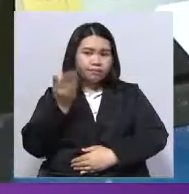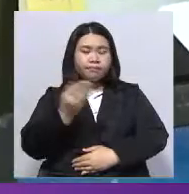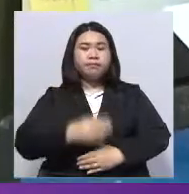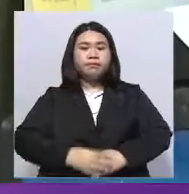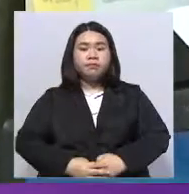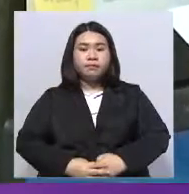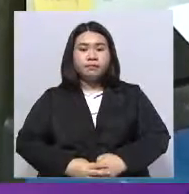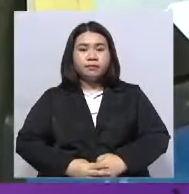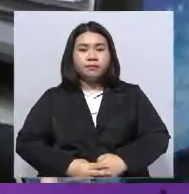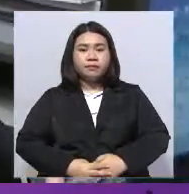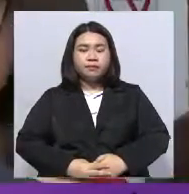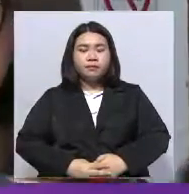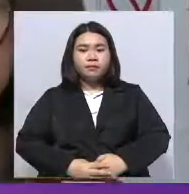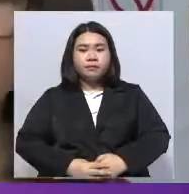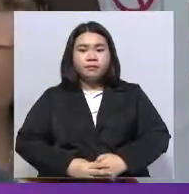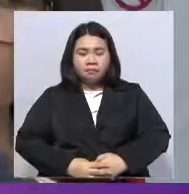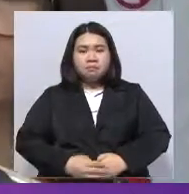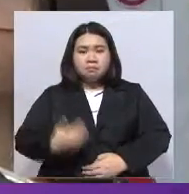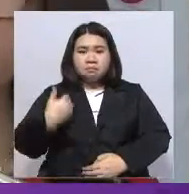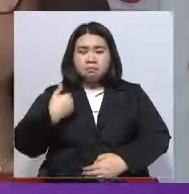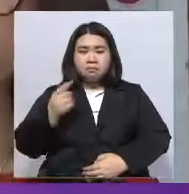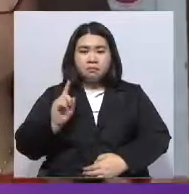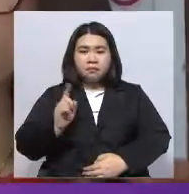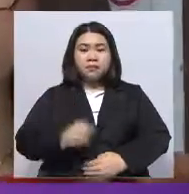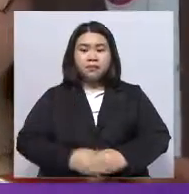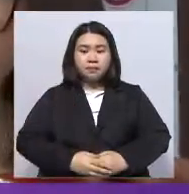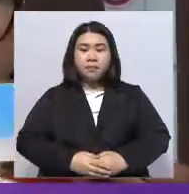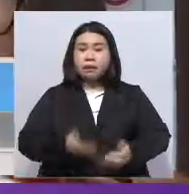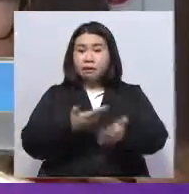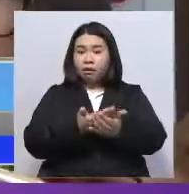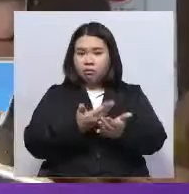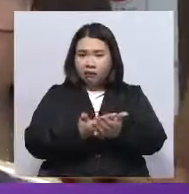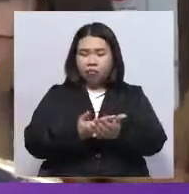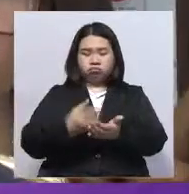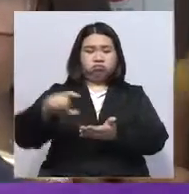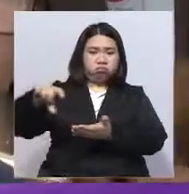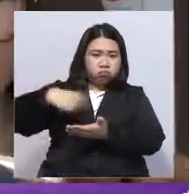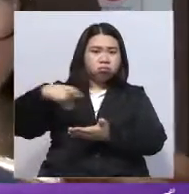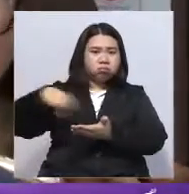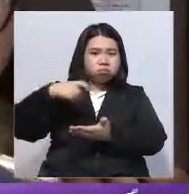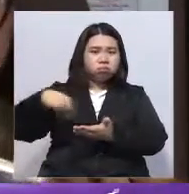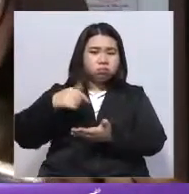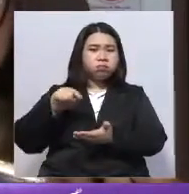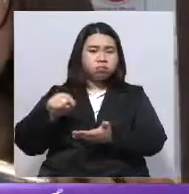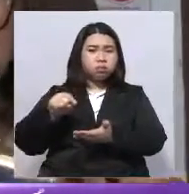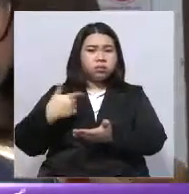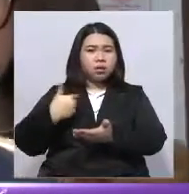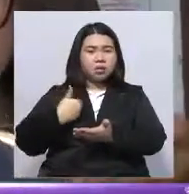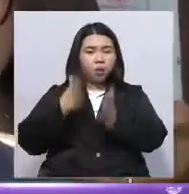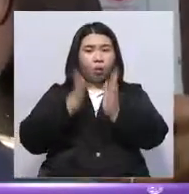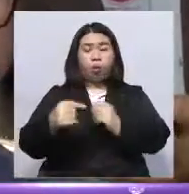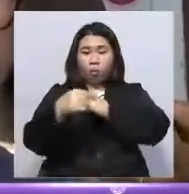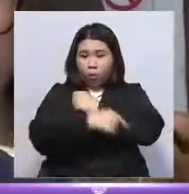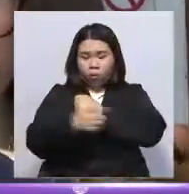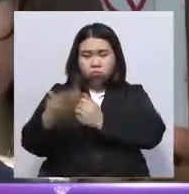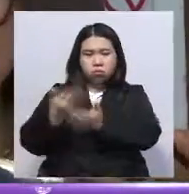การกันค่ะ โดยเขาเป็นผู้ที่รับเงินจากการโอนของผู้ที่ทุจริตนะครับโดย